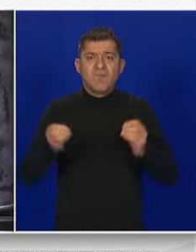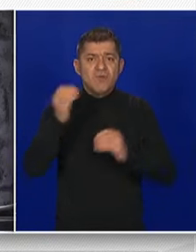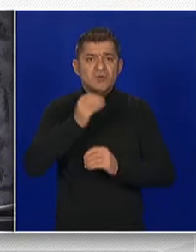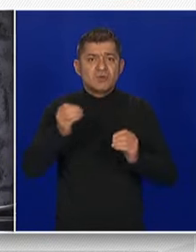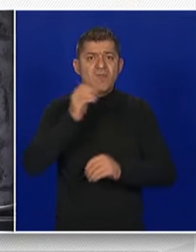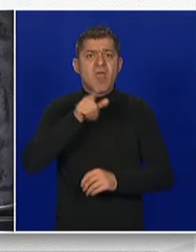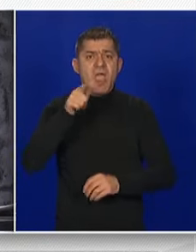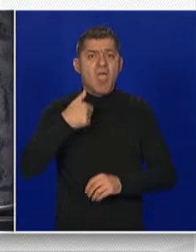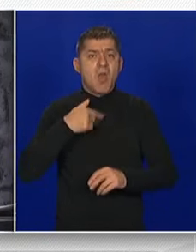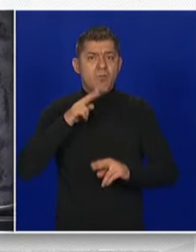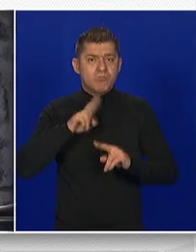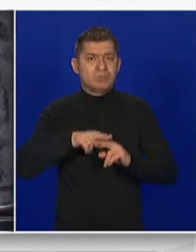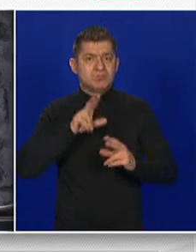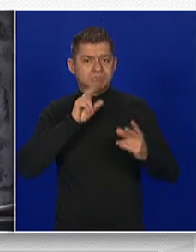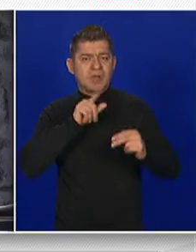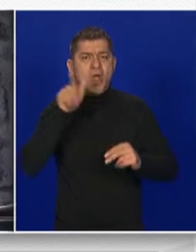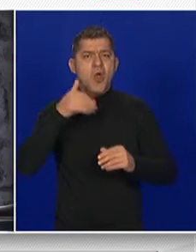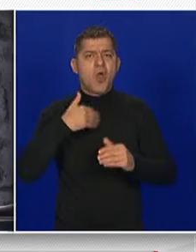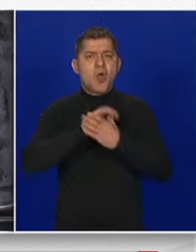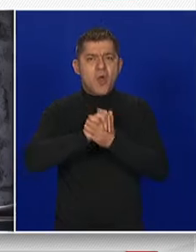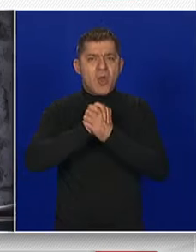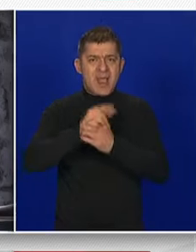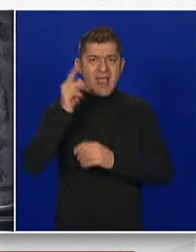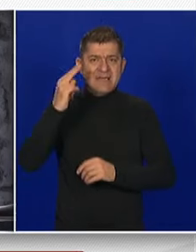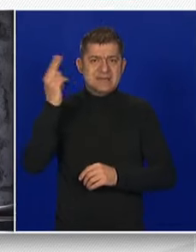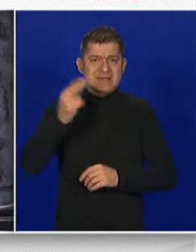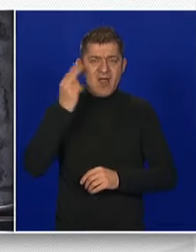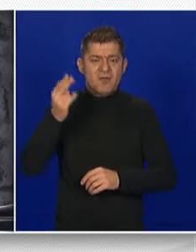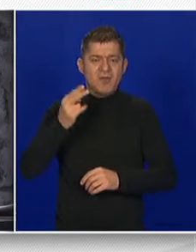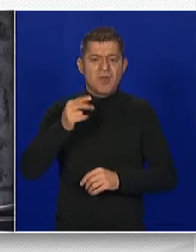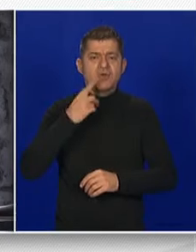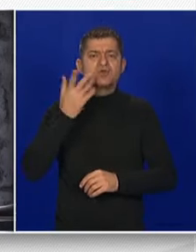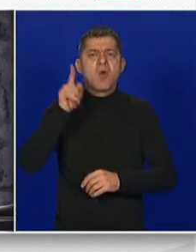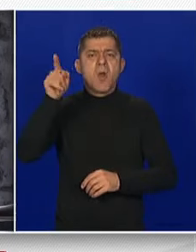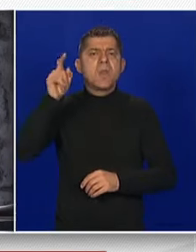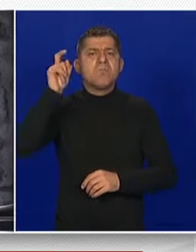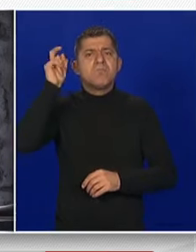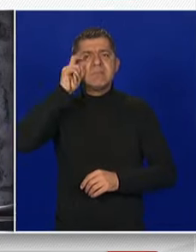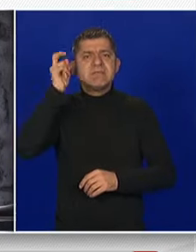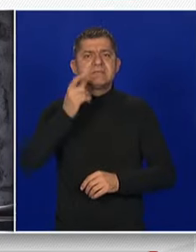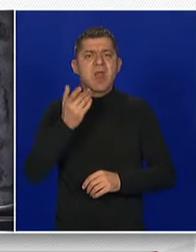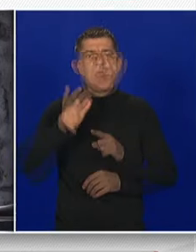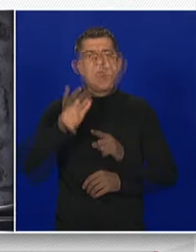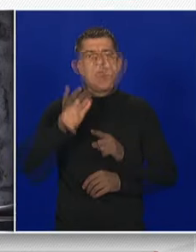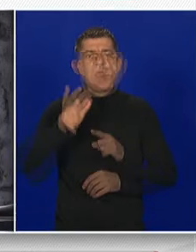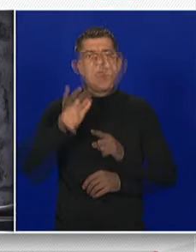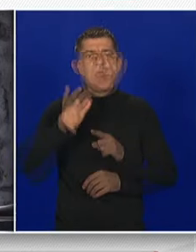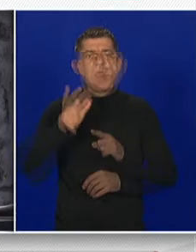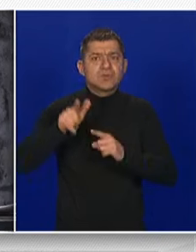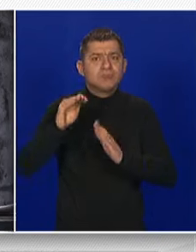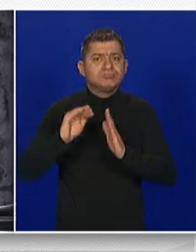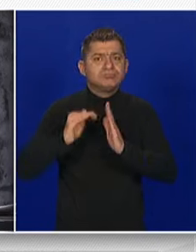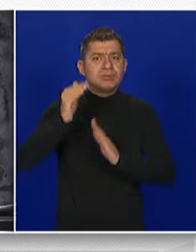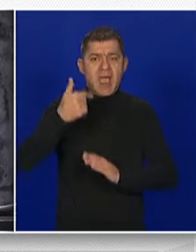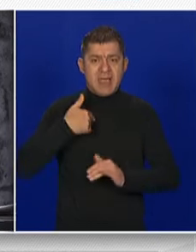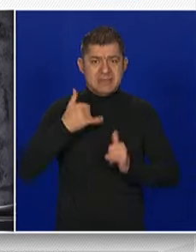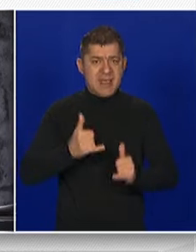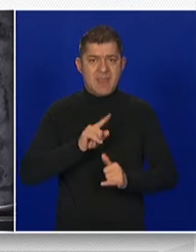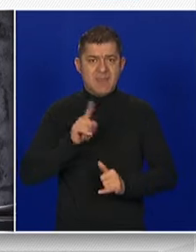se čuti sa kolegama iz Slovenije po ovom pitanju što oni misle koji je to uzrok. U ovom trenutku se nisam čuo.